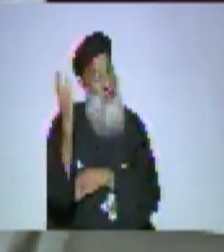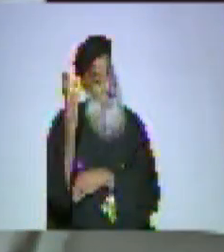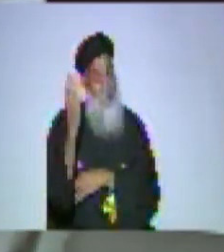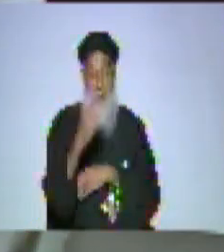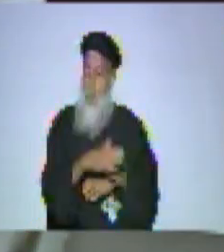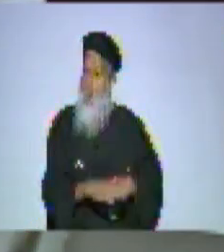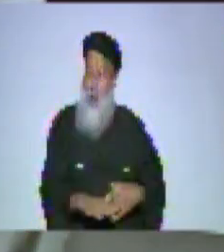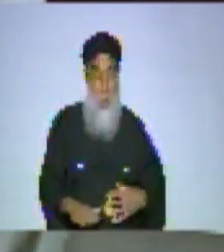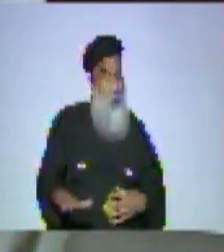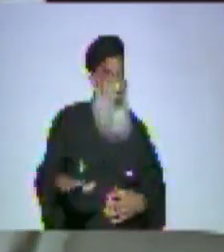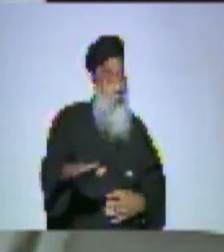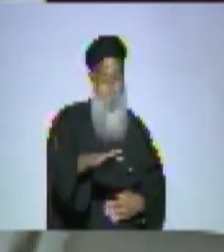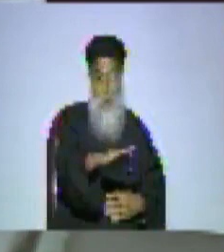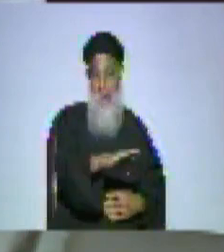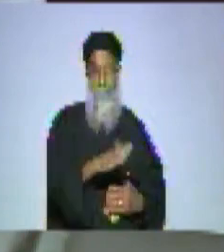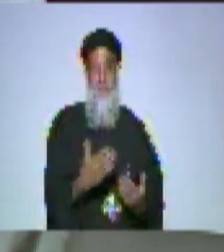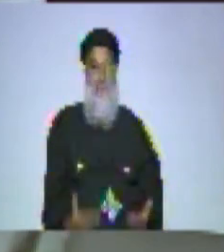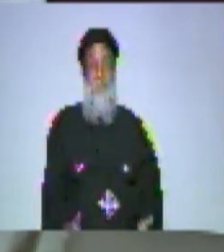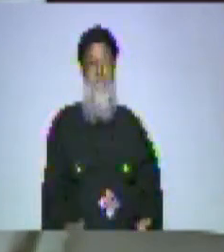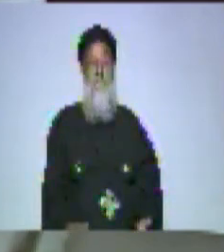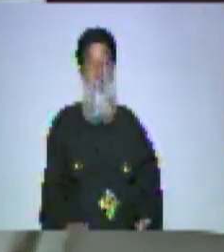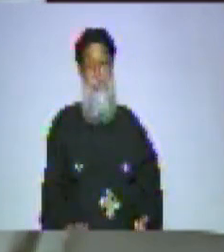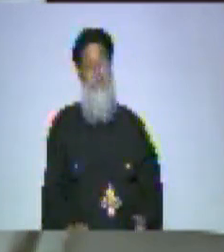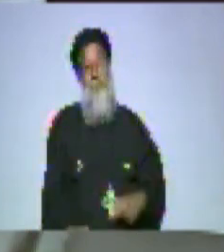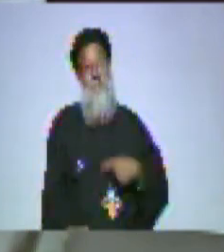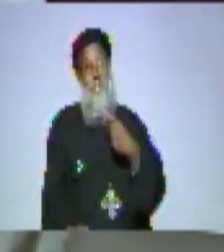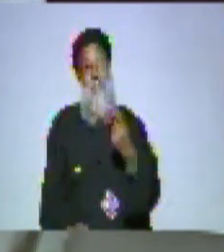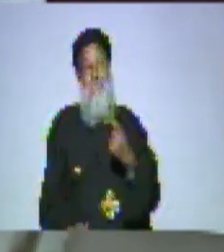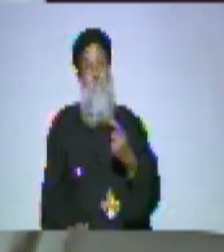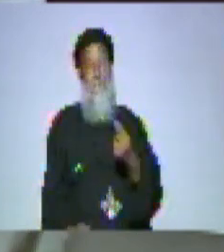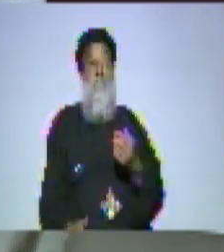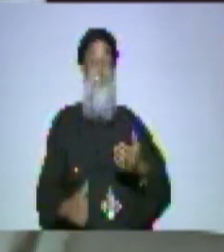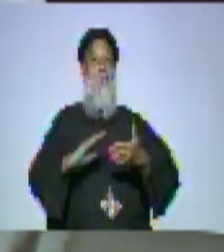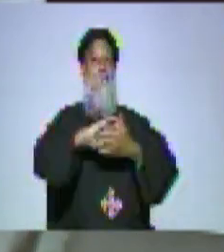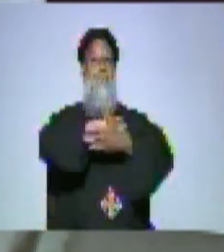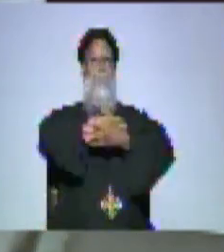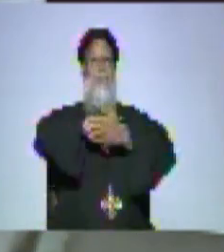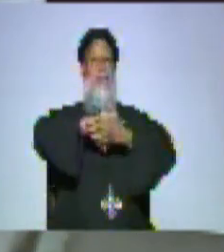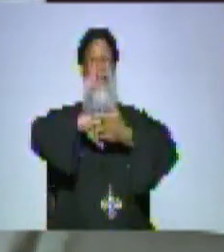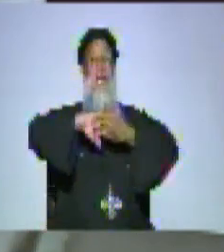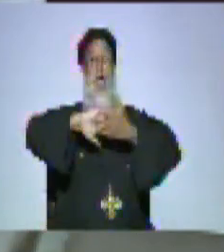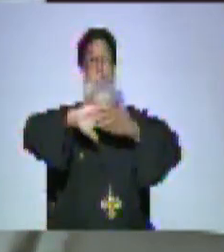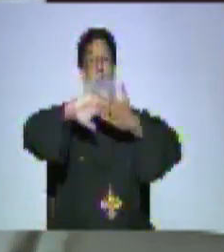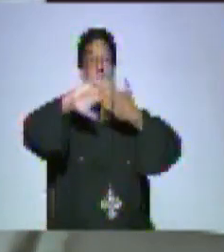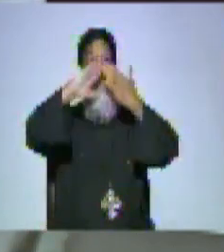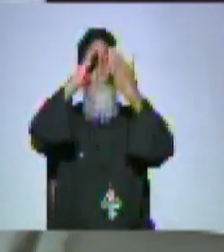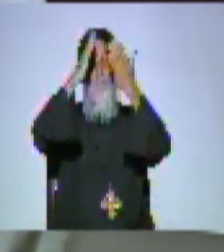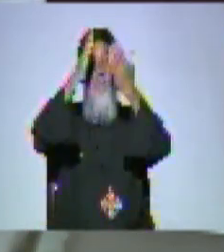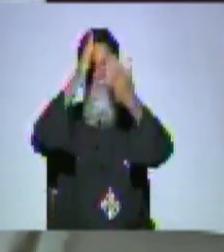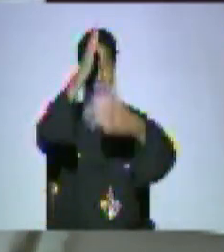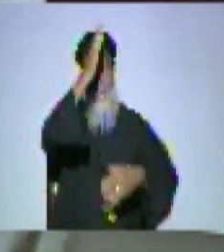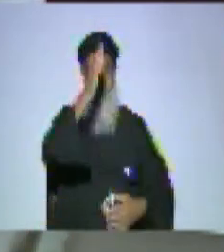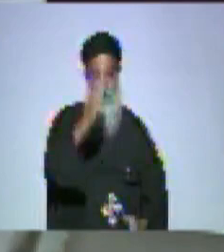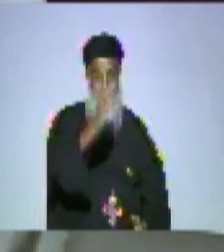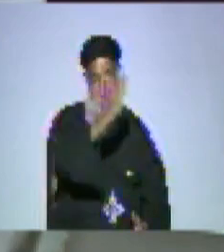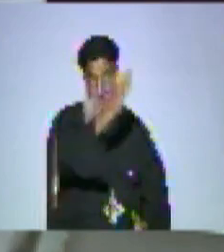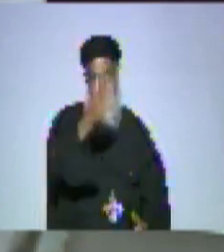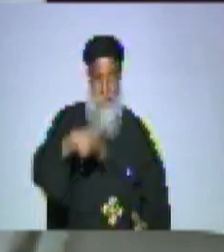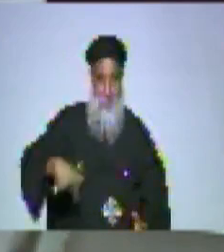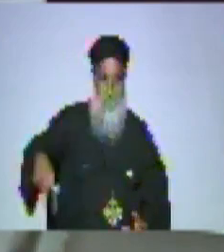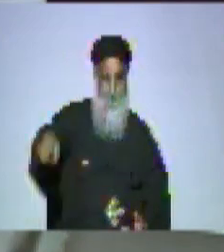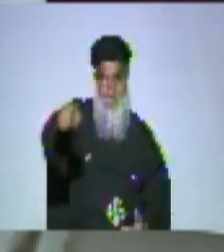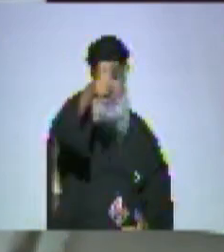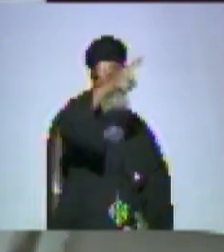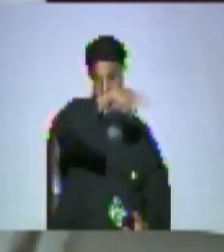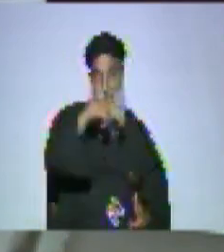جدا وحتى لما بنقول السلام لجميعكم وبنرسم الصليب على الشعب